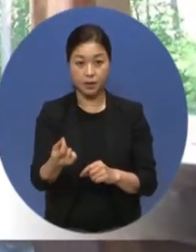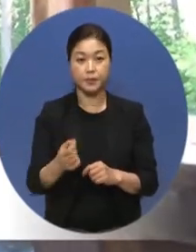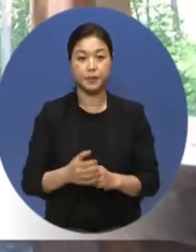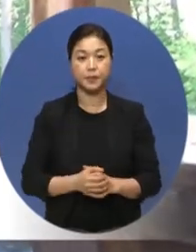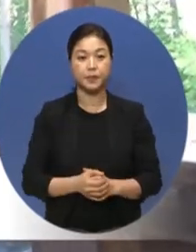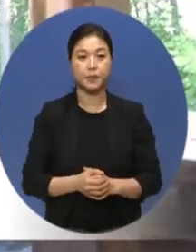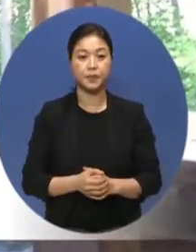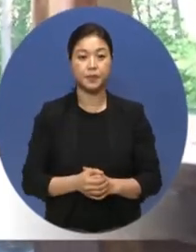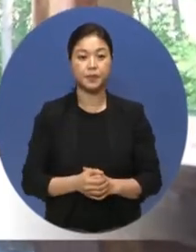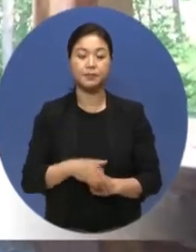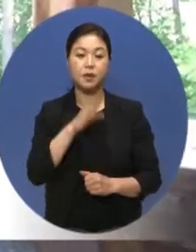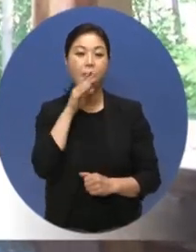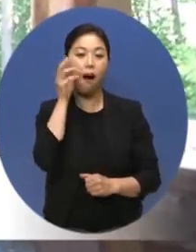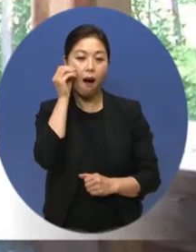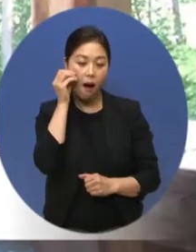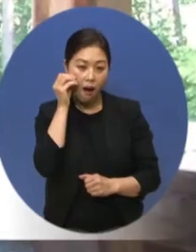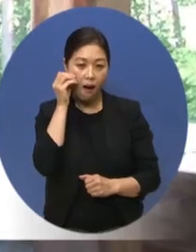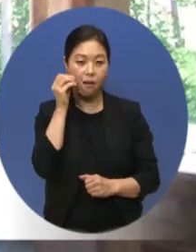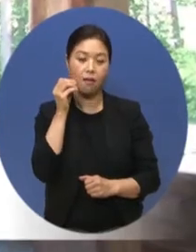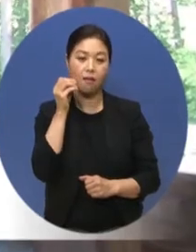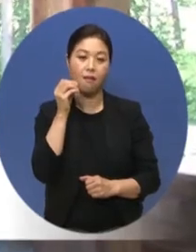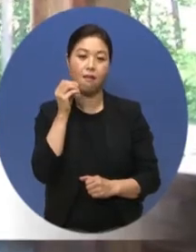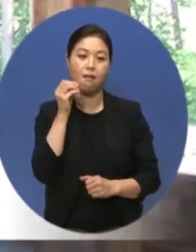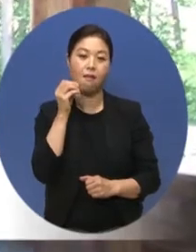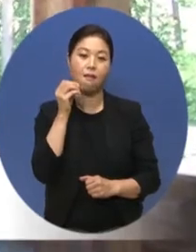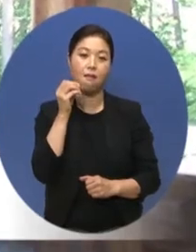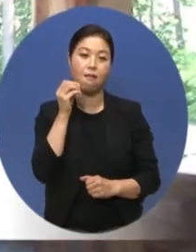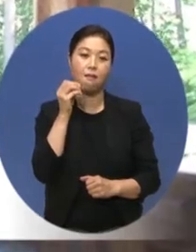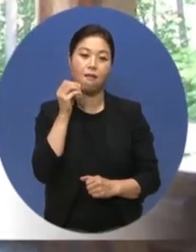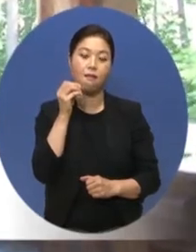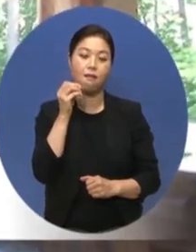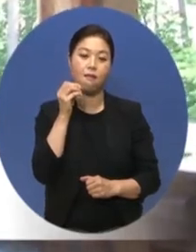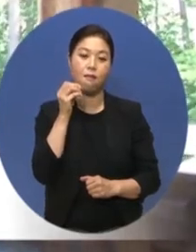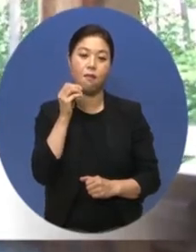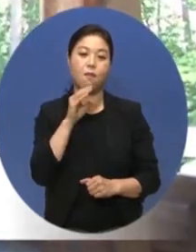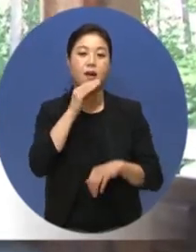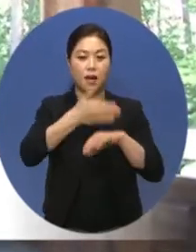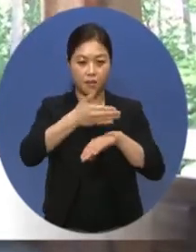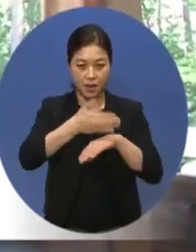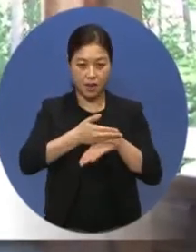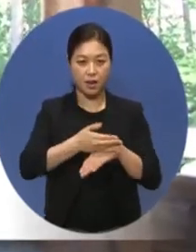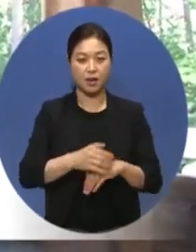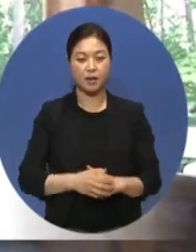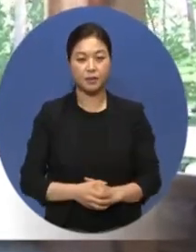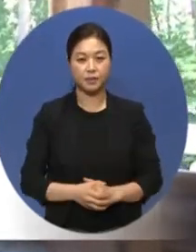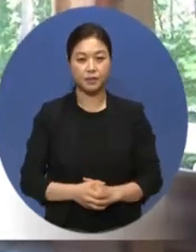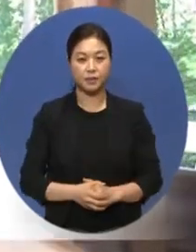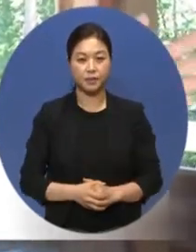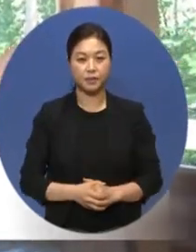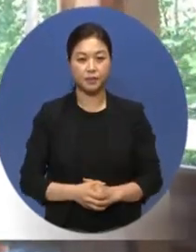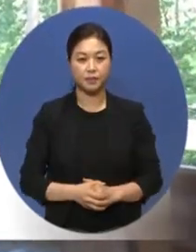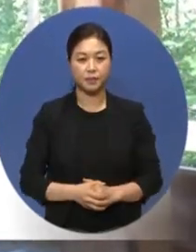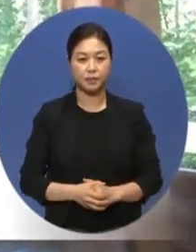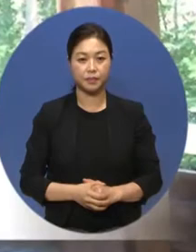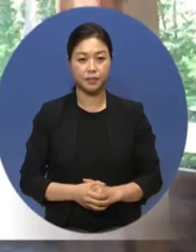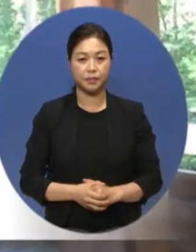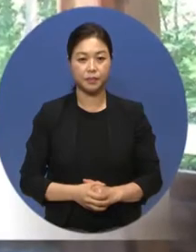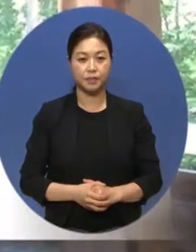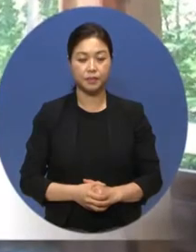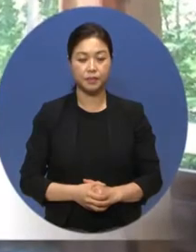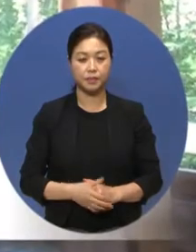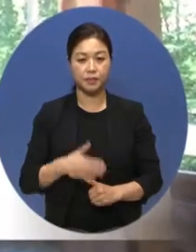먹어봤어요. 진짜 너무 신기해요. 그냥 나 정말 너무 감사해요. 강원도 이거 우리는 같이 했어요.